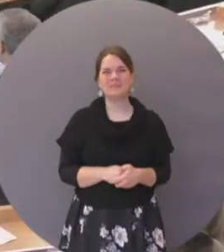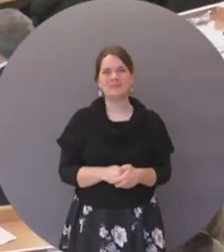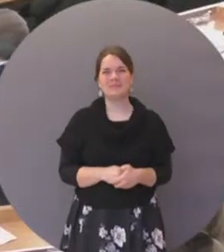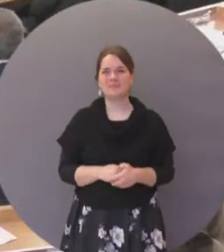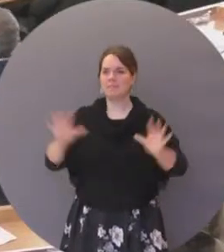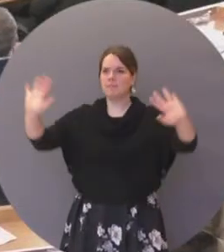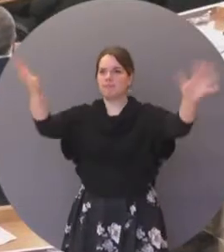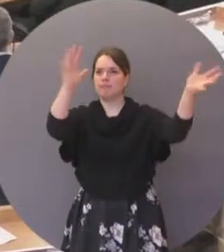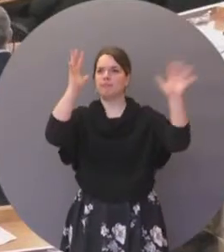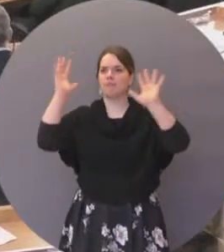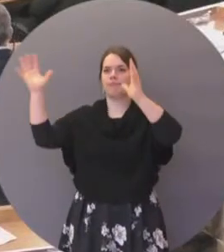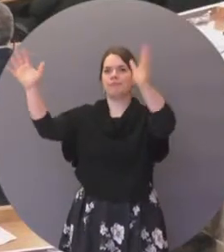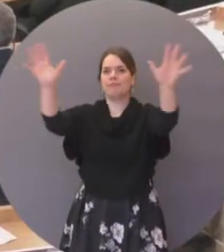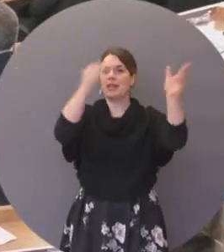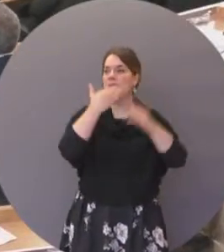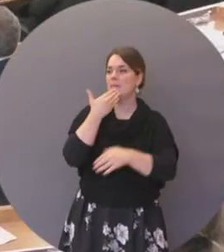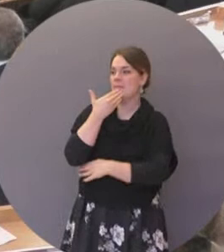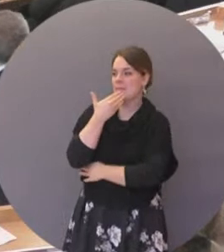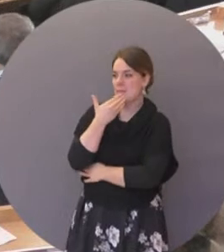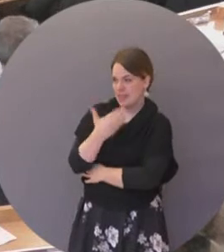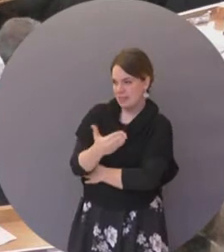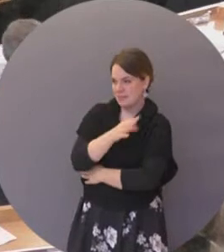merci Madame Merlin